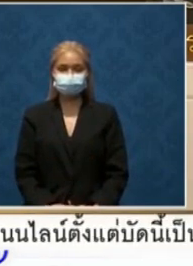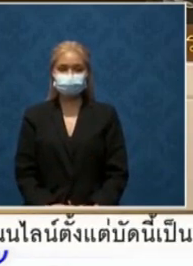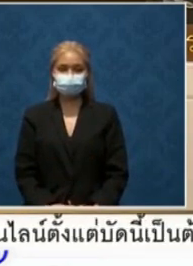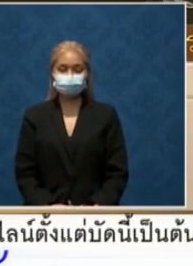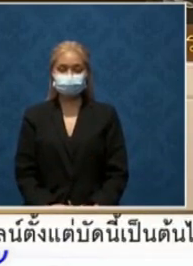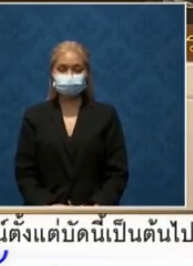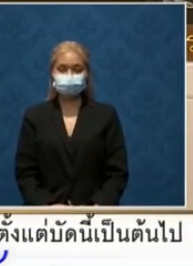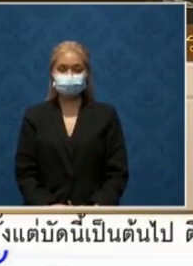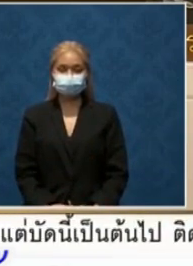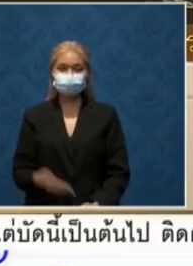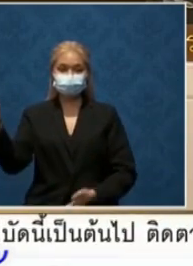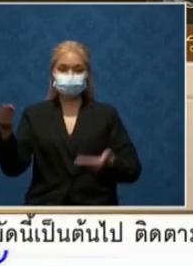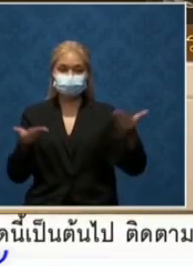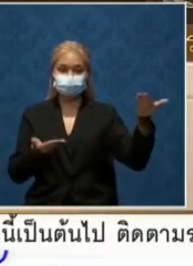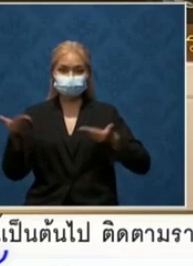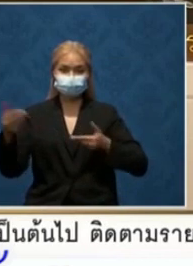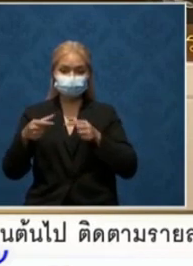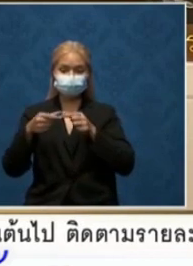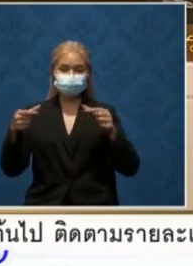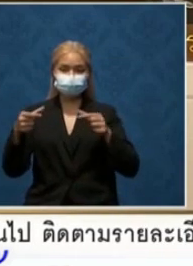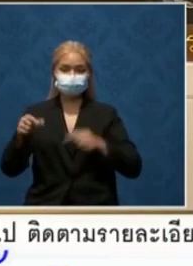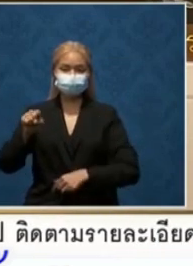ขอเชิญสมาชิกเข้ามาแล้วกดบัตรนะครับ